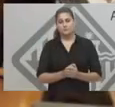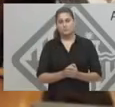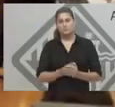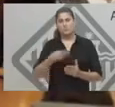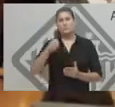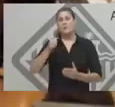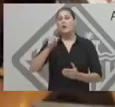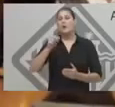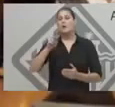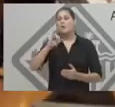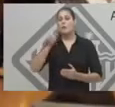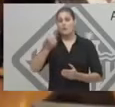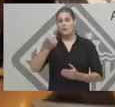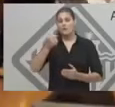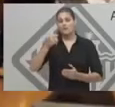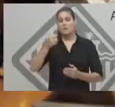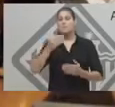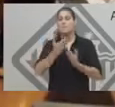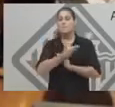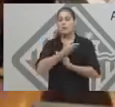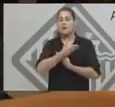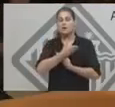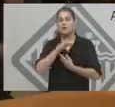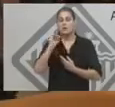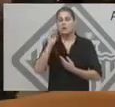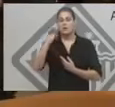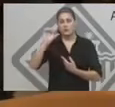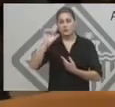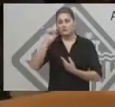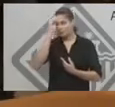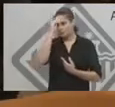Bausà Alonso María José. Marga Durán.